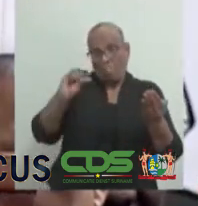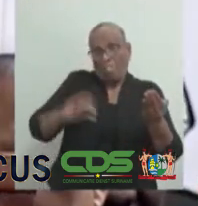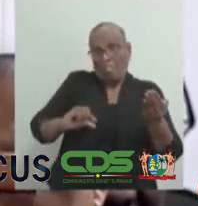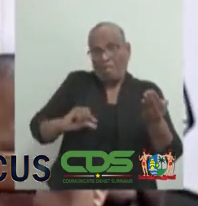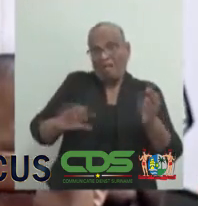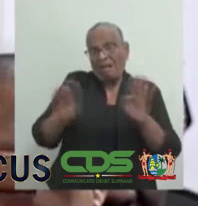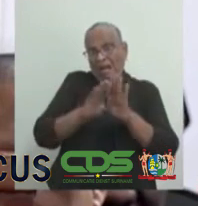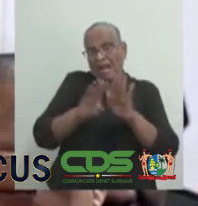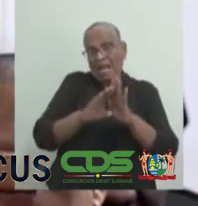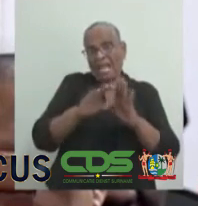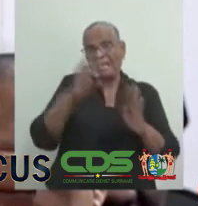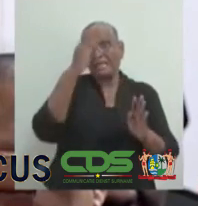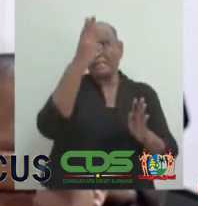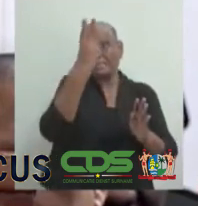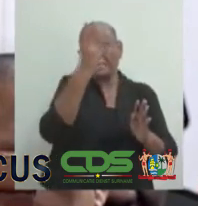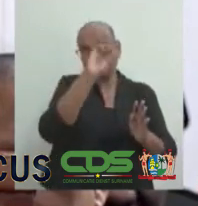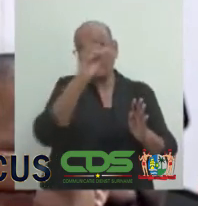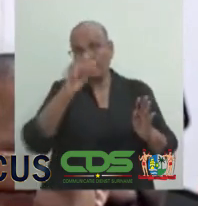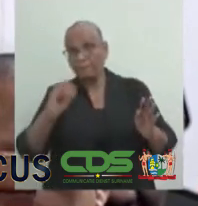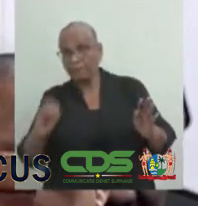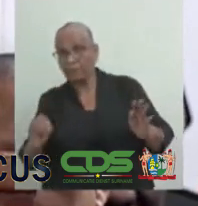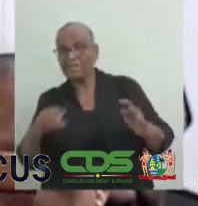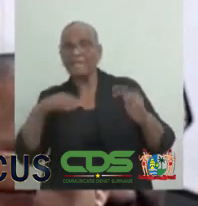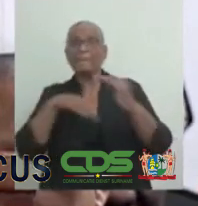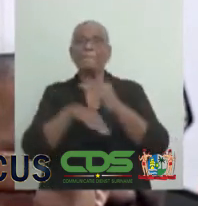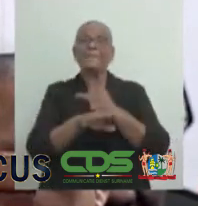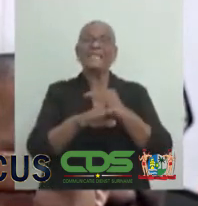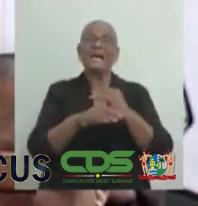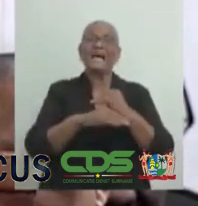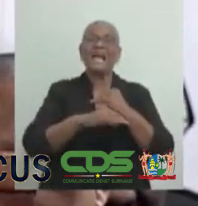3,3% van het bruto binnenlands product.